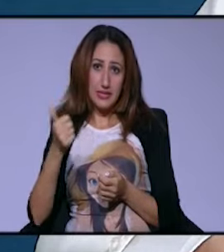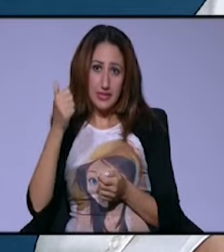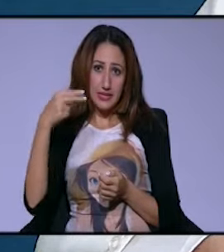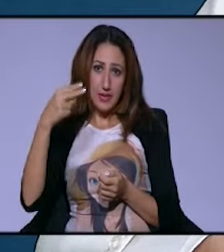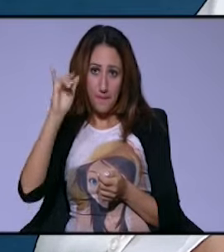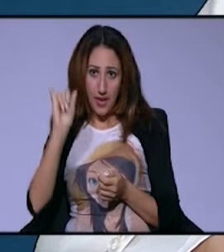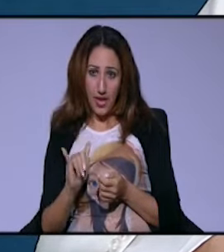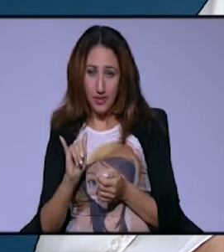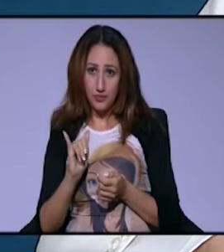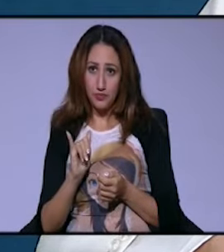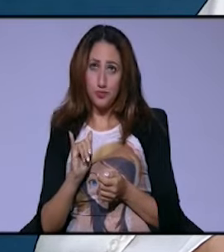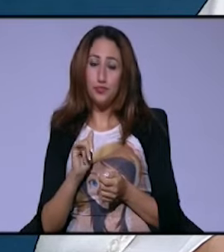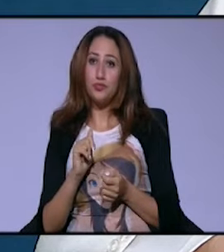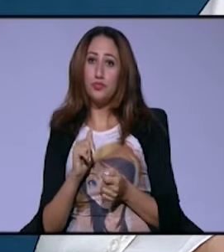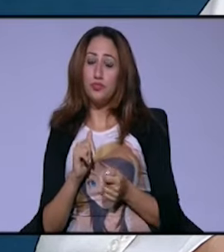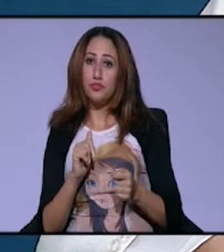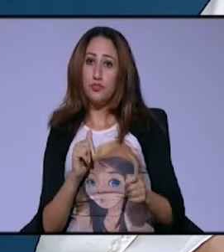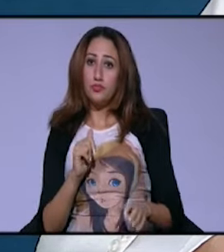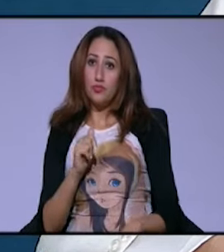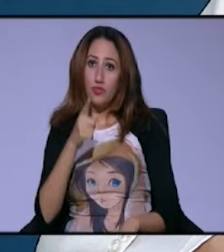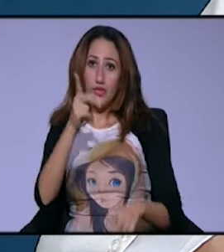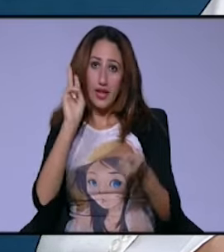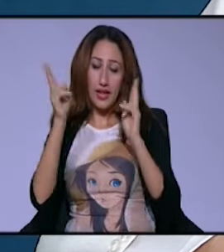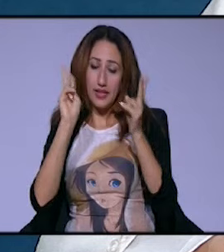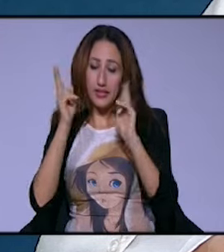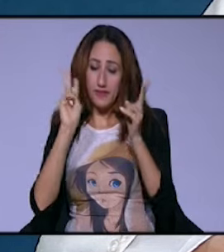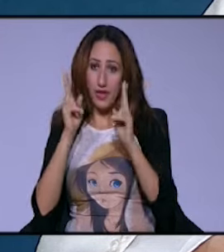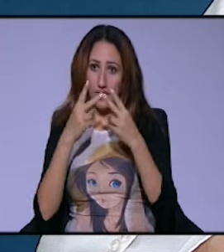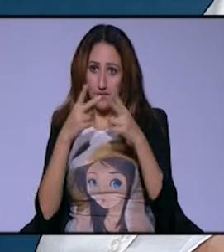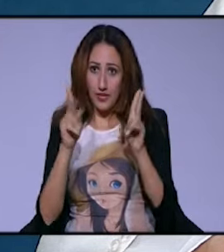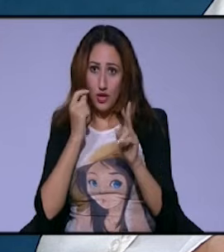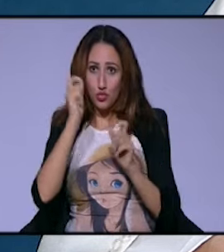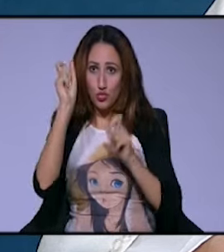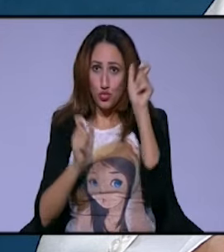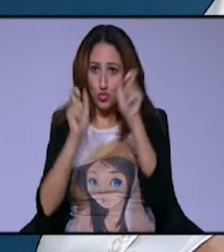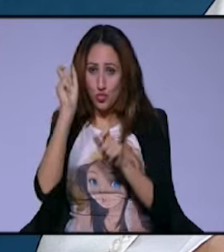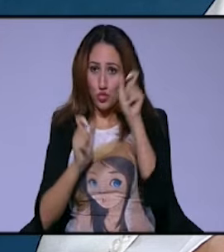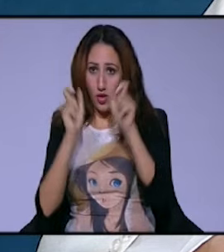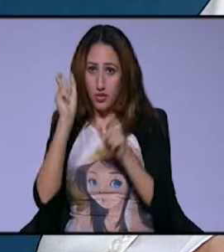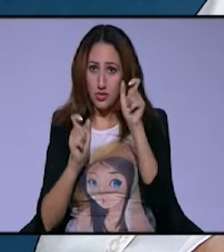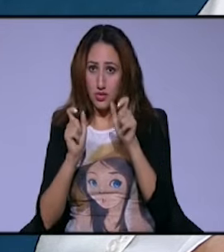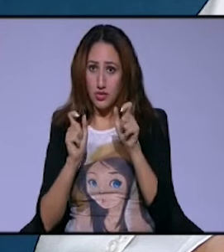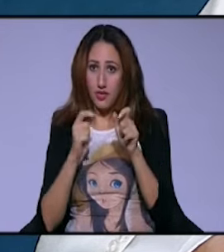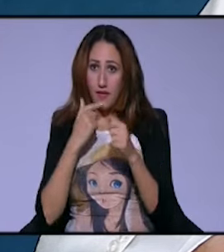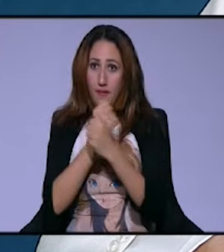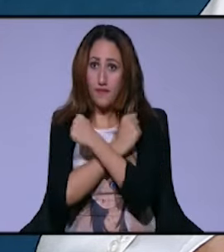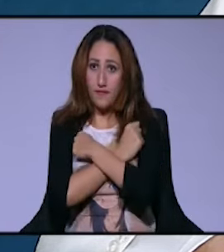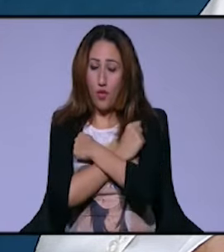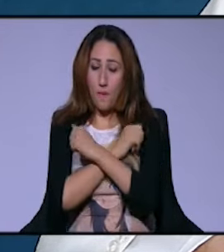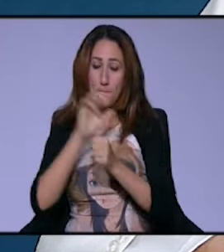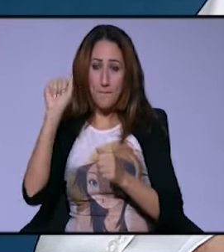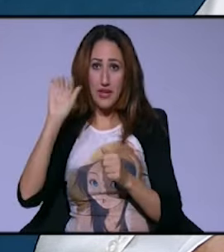فالحقيقة لما أنا افتتحت كان أحد الاحتفالية ببعض الشخصيات في البهو الفرعوني في مجلس